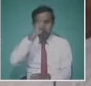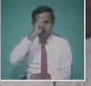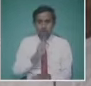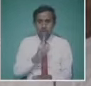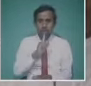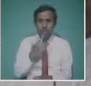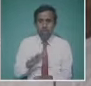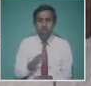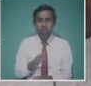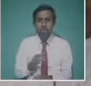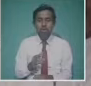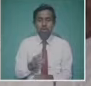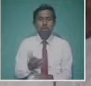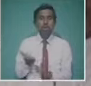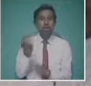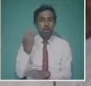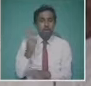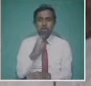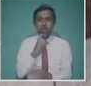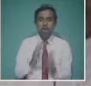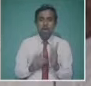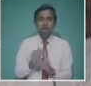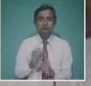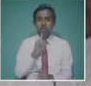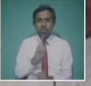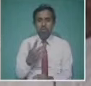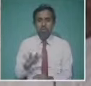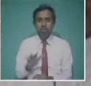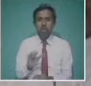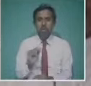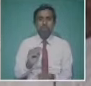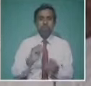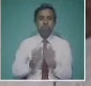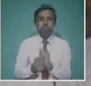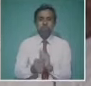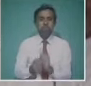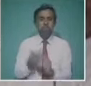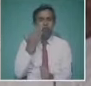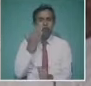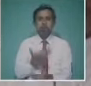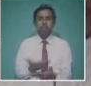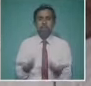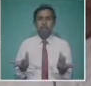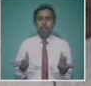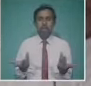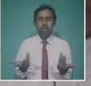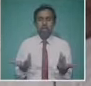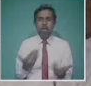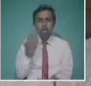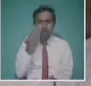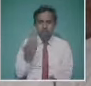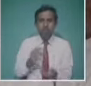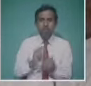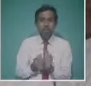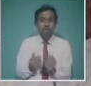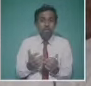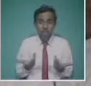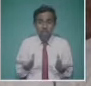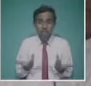කිව්වා. හැම හිටපු අධිකරණ මැතිතුමත් කිව්වා. නමුත් සංශෝධනය වෙන පාටක් නැහැ. නමුත් අපිට පේනවා ඒක සංශෝධනය